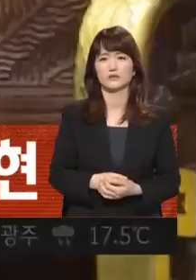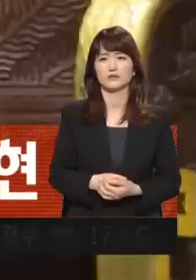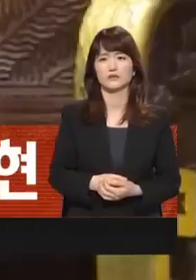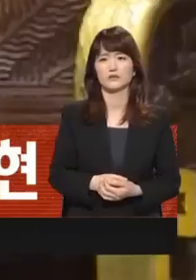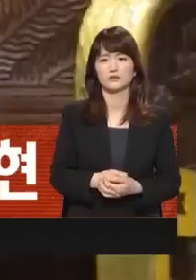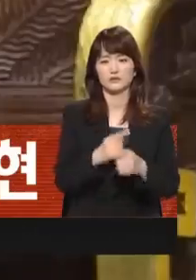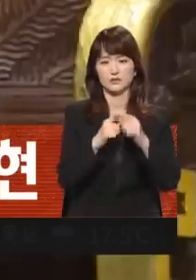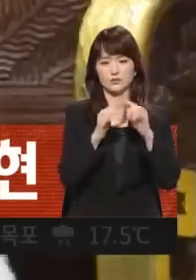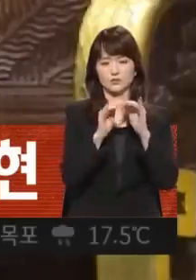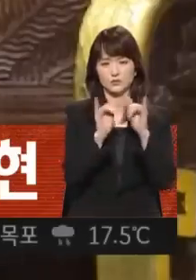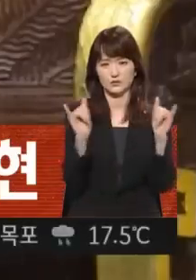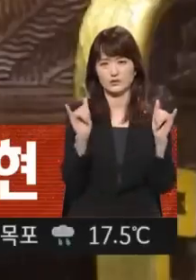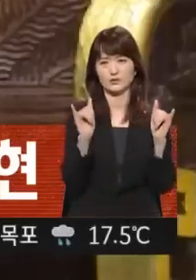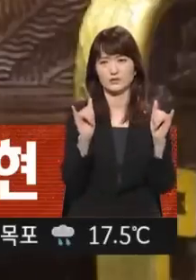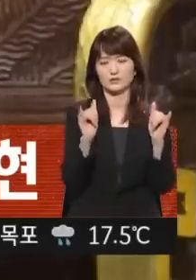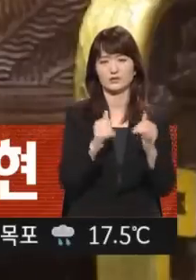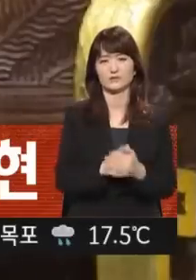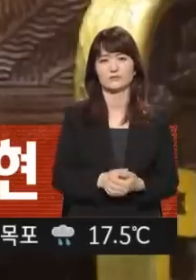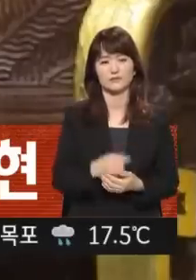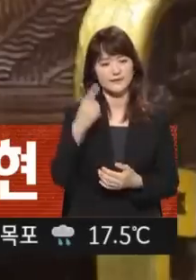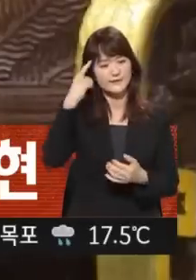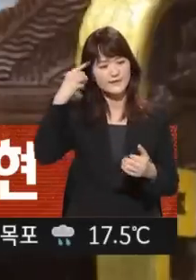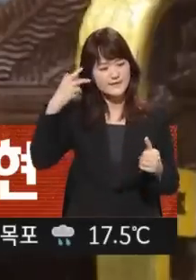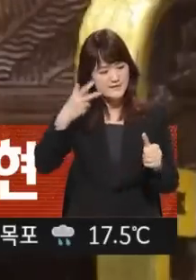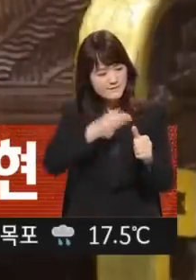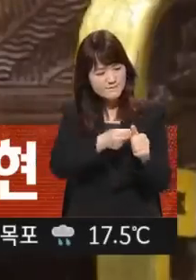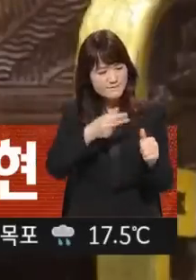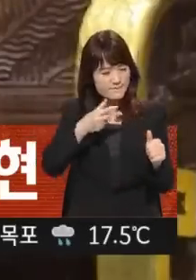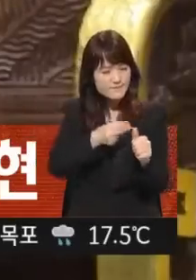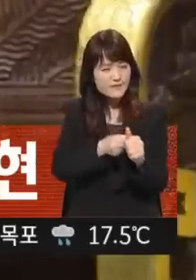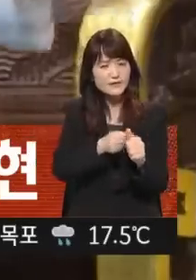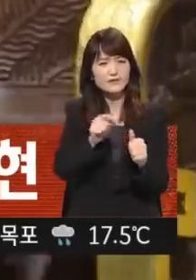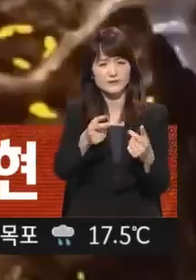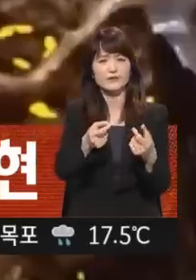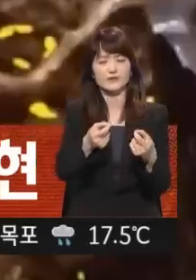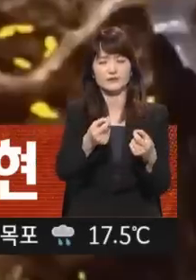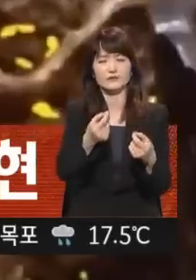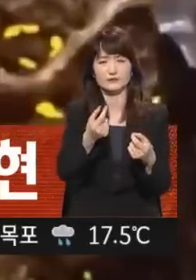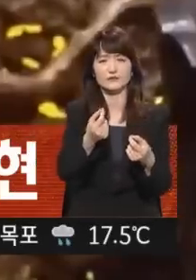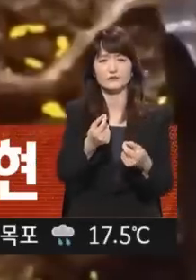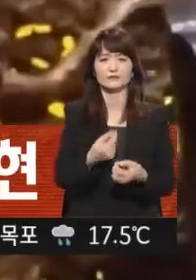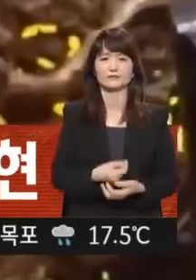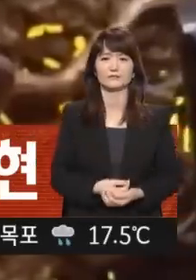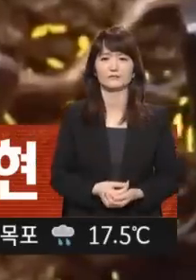교인 교인들한테 많이 좀 세뇌를 해가지고 이렇게 되는게 아닌가 이렇게 보입니다